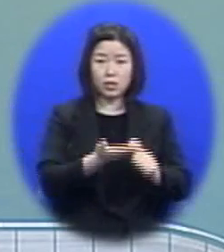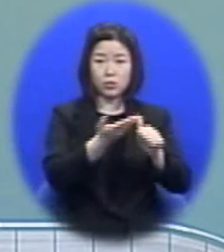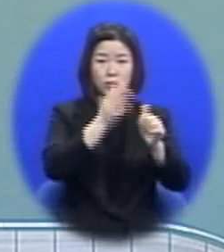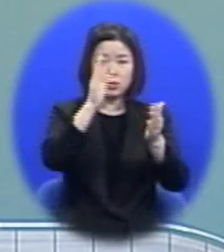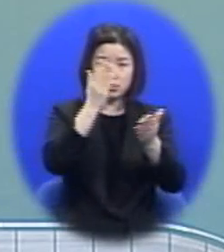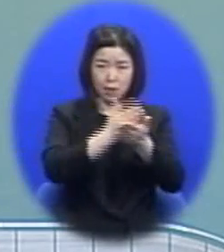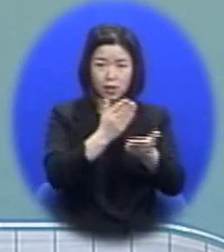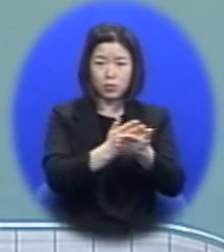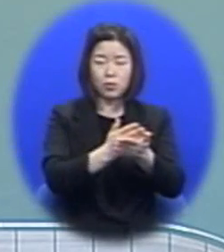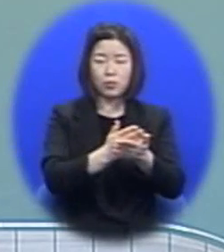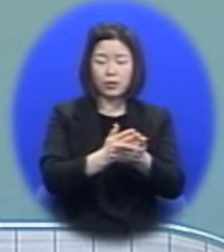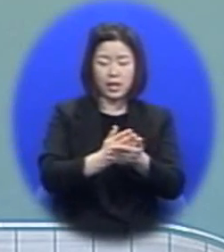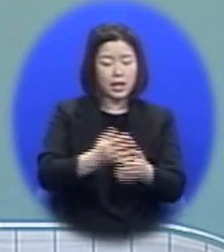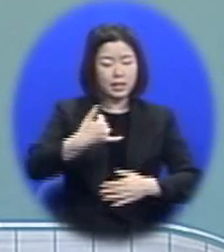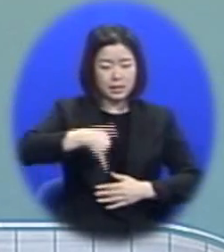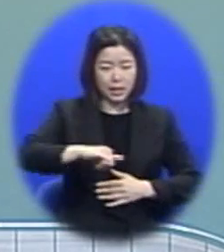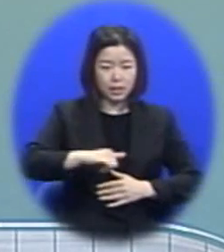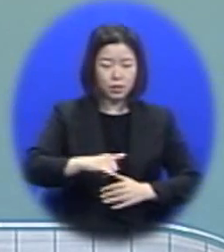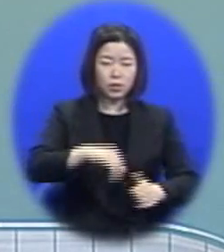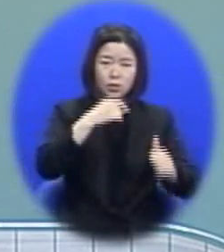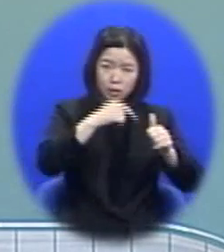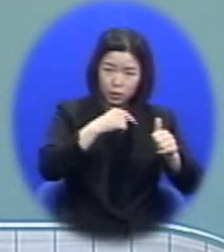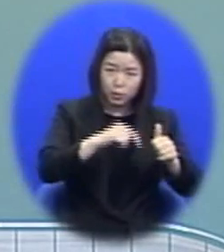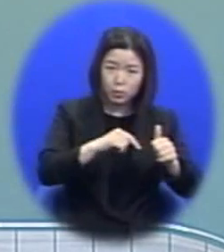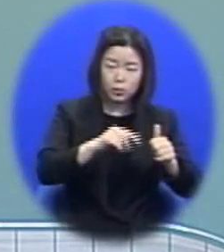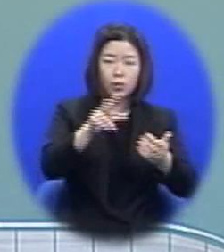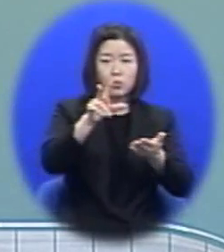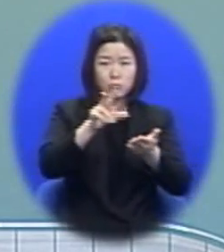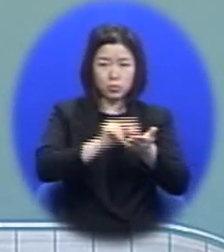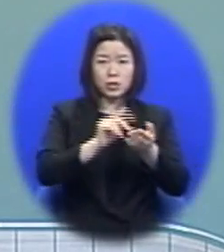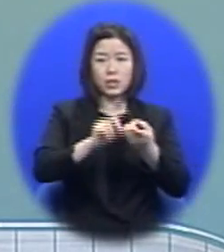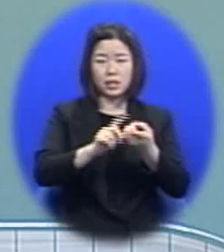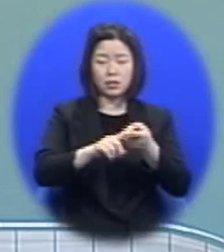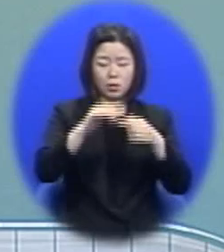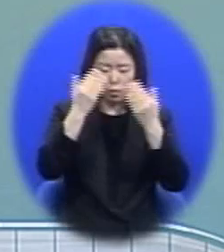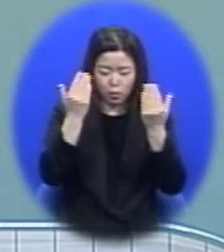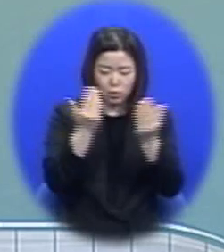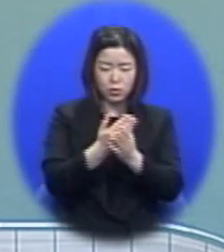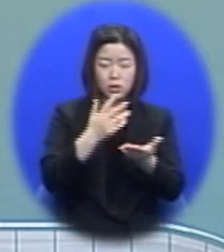문제 자녀 교육 문제를 우리 주님께 온전히 맡기라는